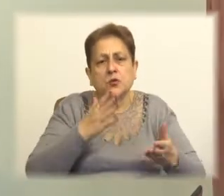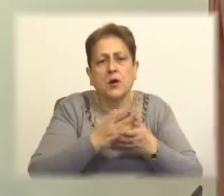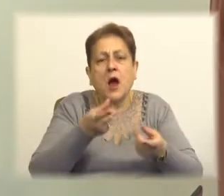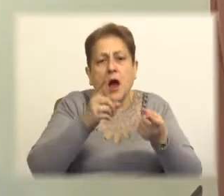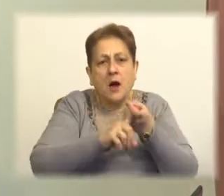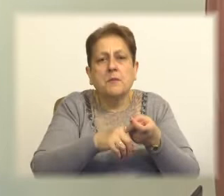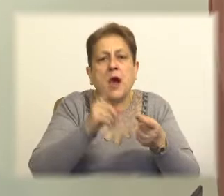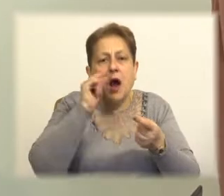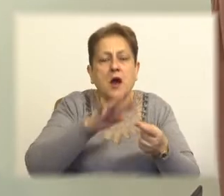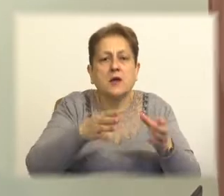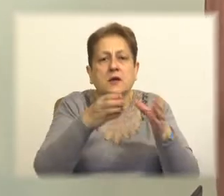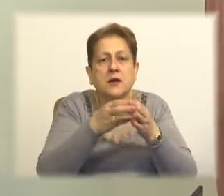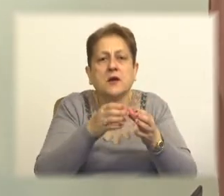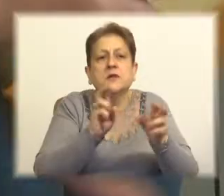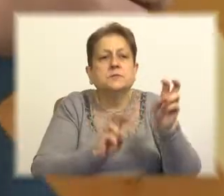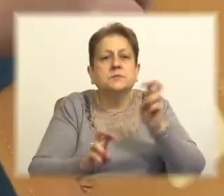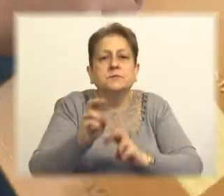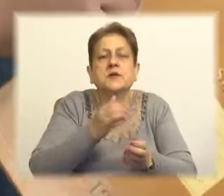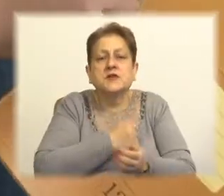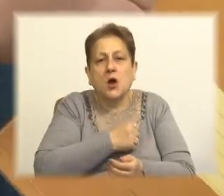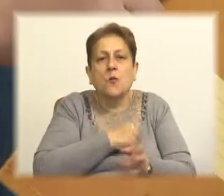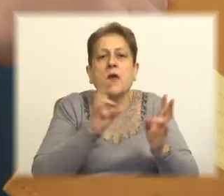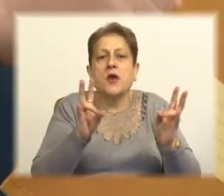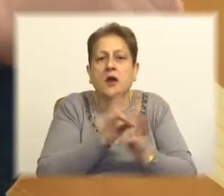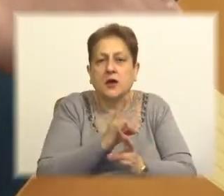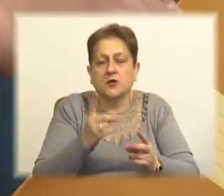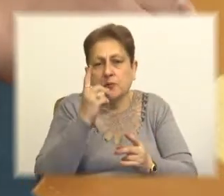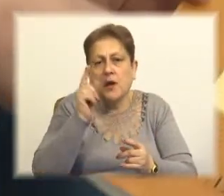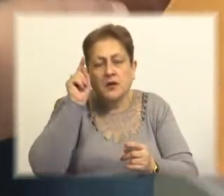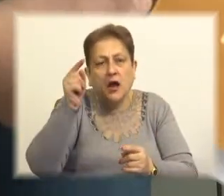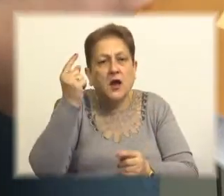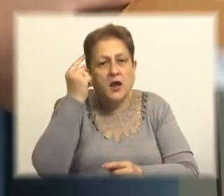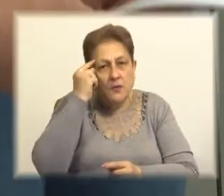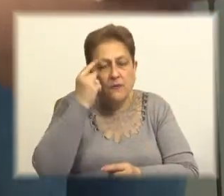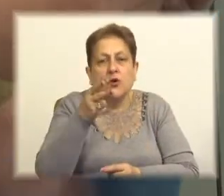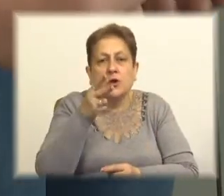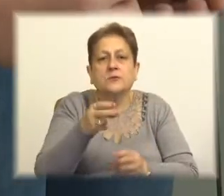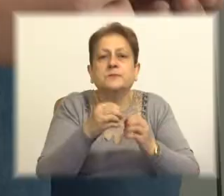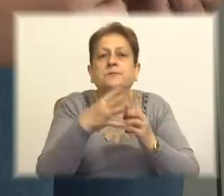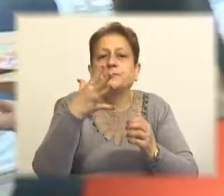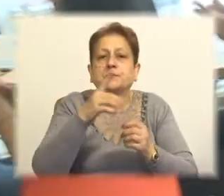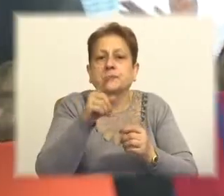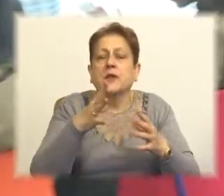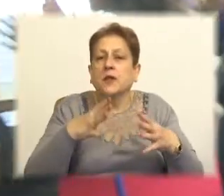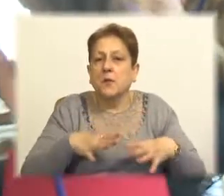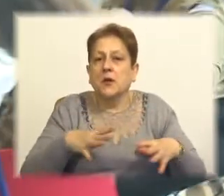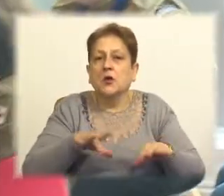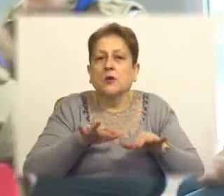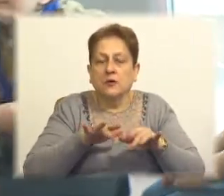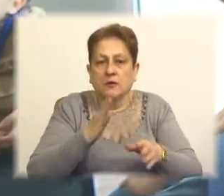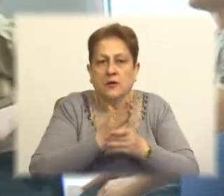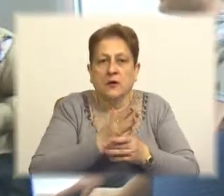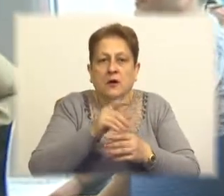հայ համայնքի հետ, խմբակները փնտրել։ Ծառայում է եկեղեցուն եւ միայն այնտեղ է իմացել, որ 2015-ից Թիֆլիսում գործում է